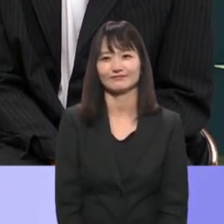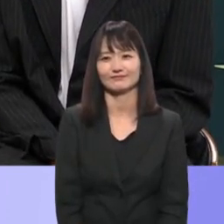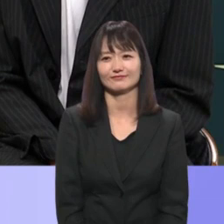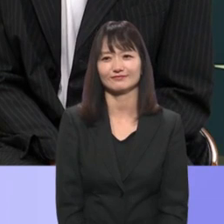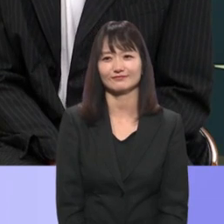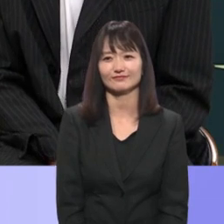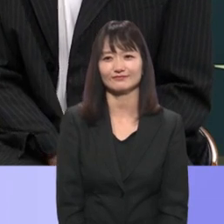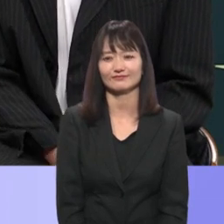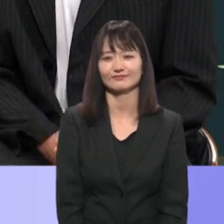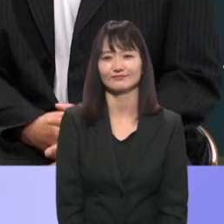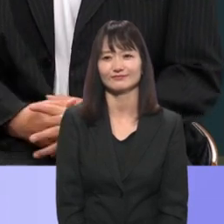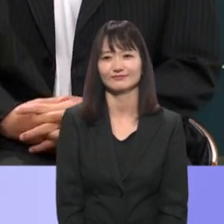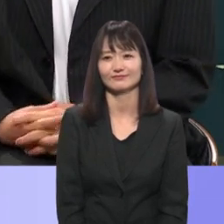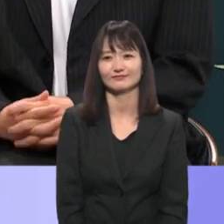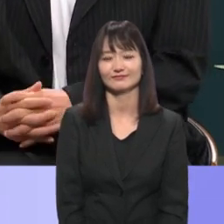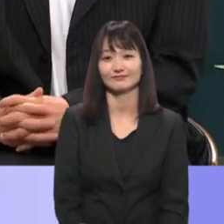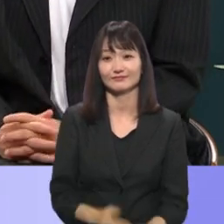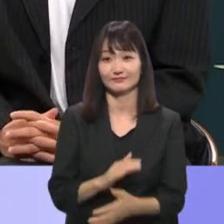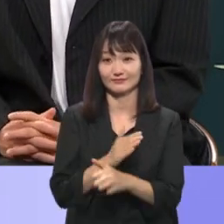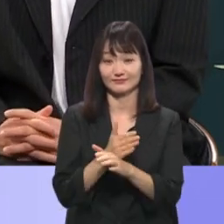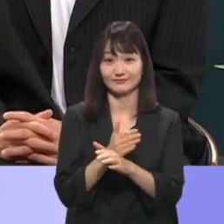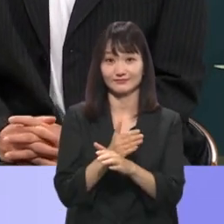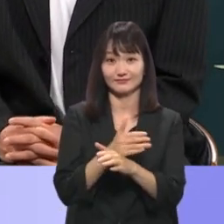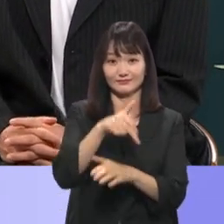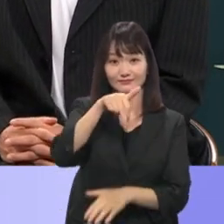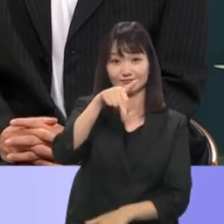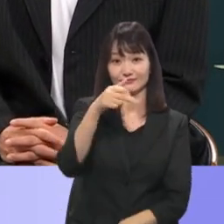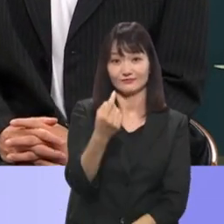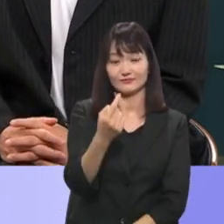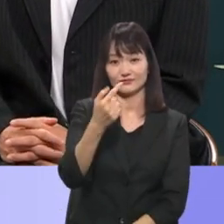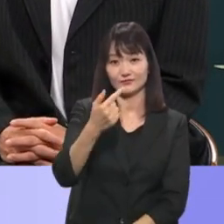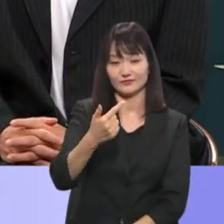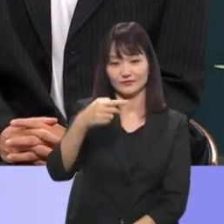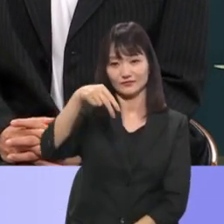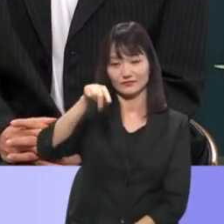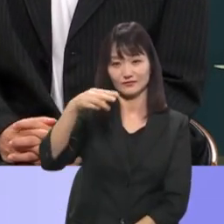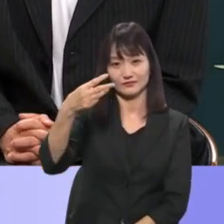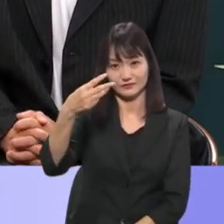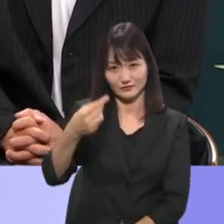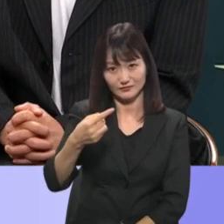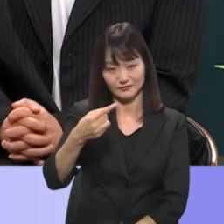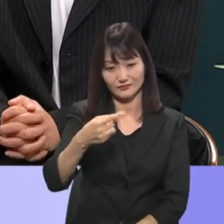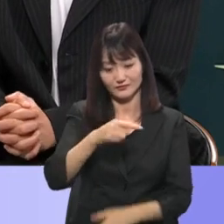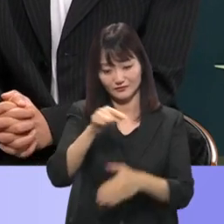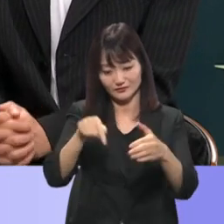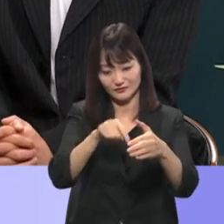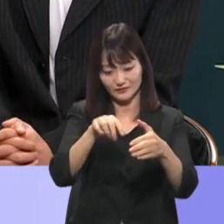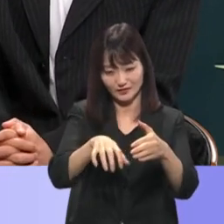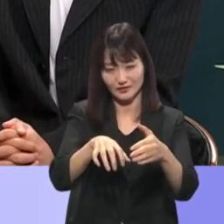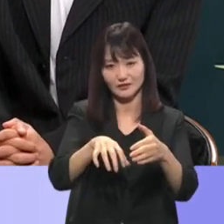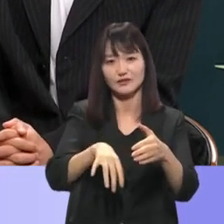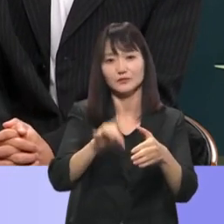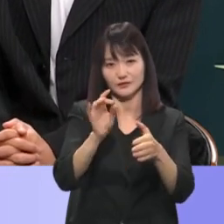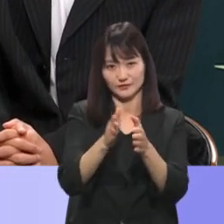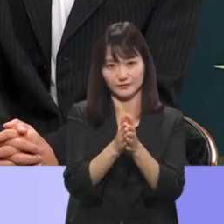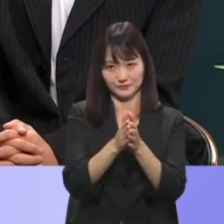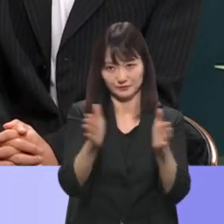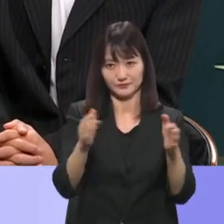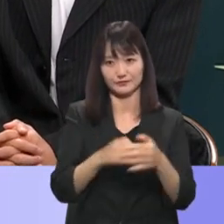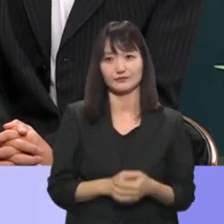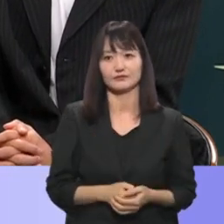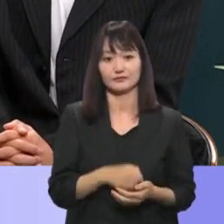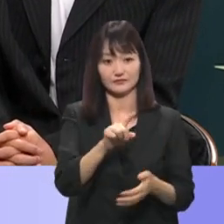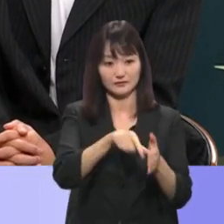맨 아까도 좀 언급을 하셨지만 개그콘서트에서 그 개그를 시작하셨다고 하셨는데 이제 그때 또 당시에